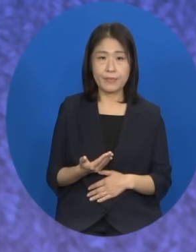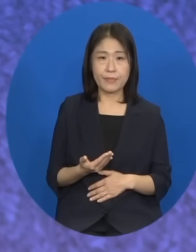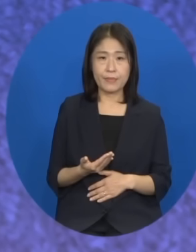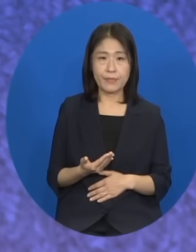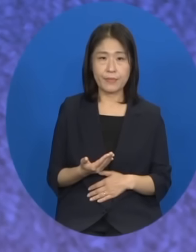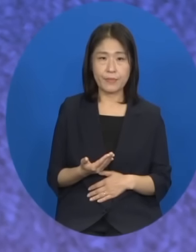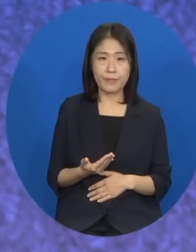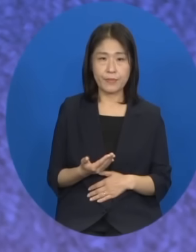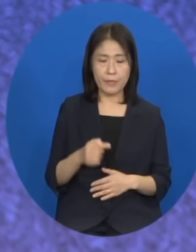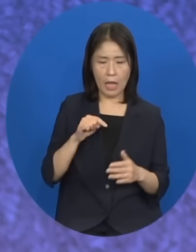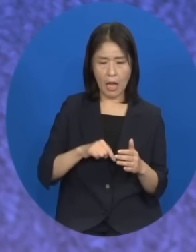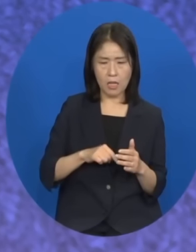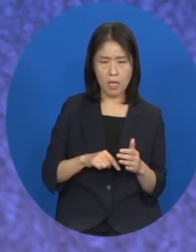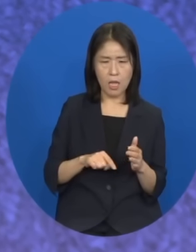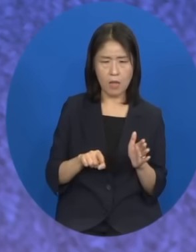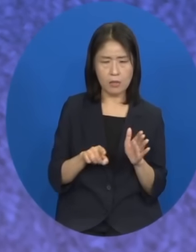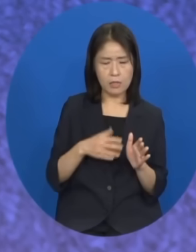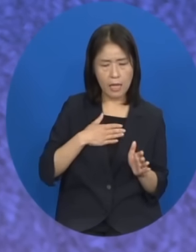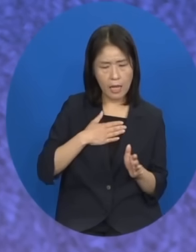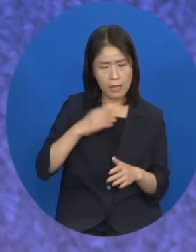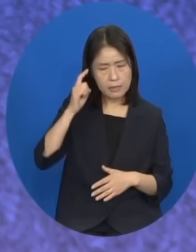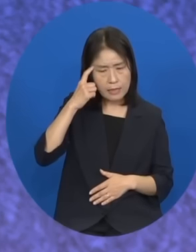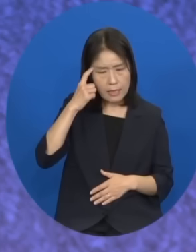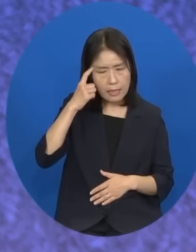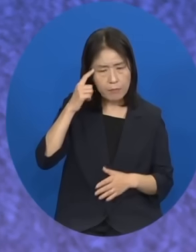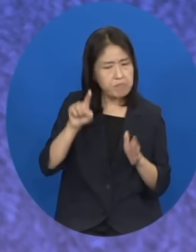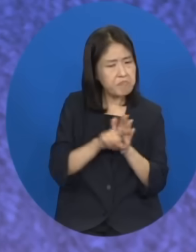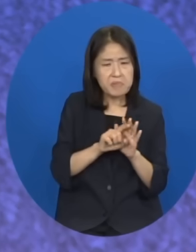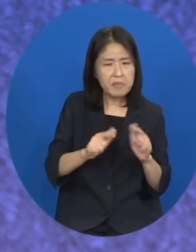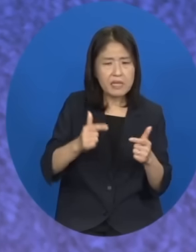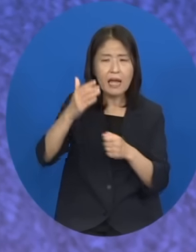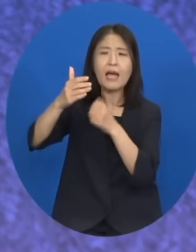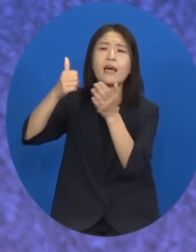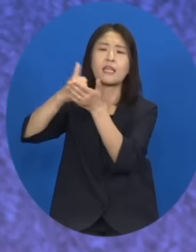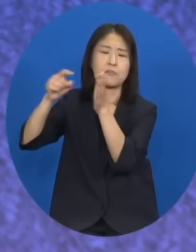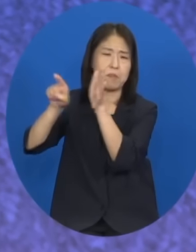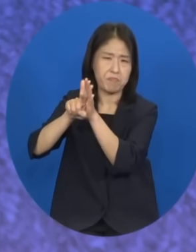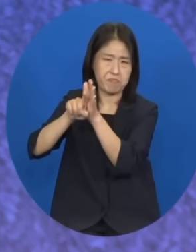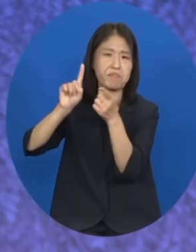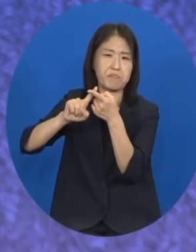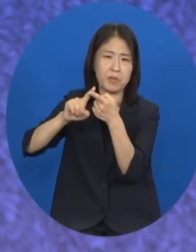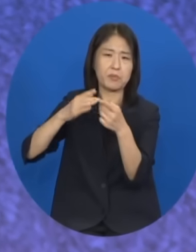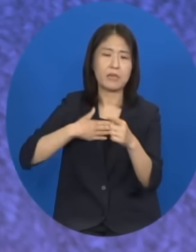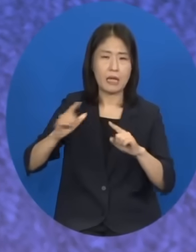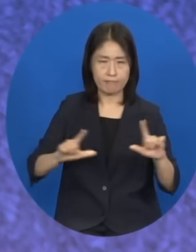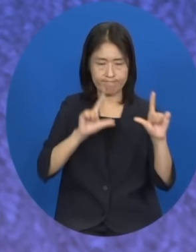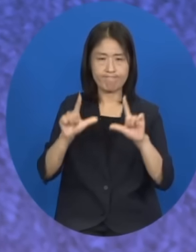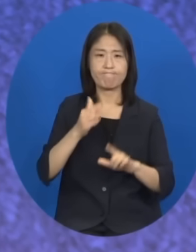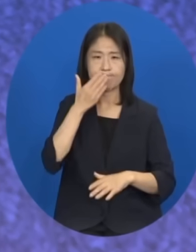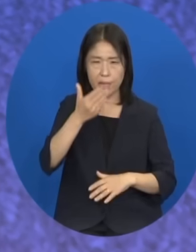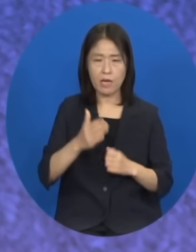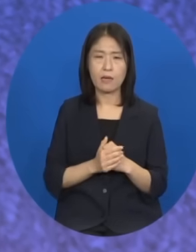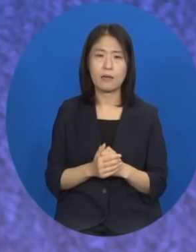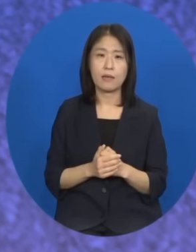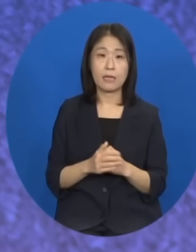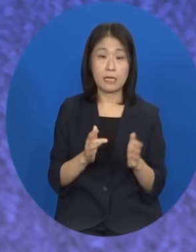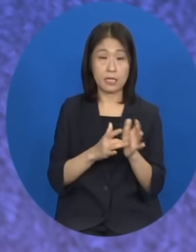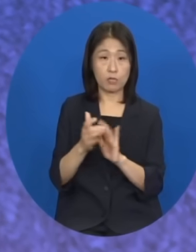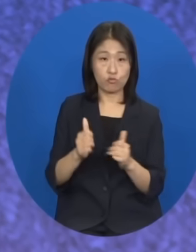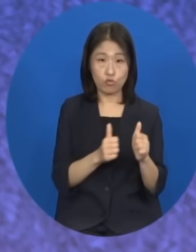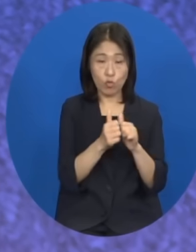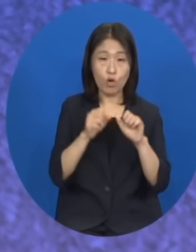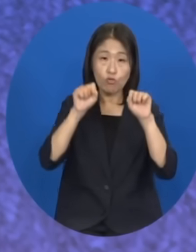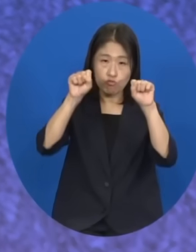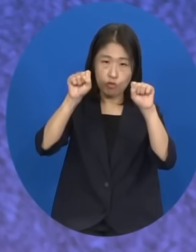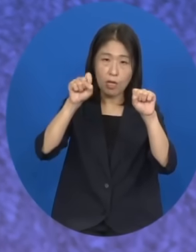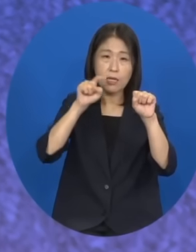믿음이 여러분 안에서 일어나고 있는 거예요. 제가 예수 동행 운동을 하는 것은 바로 이 일을 하고 있는 거예요.